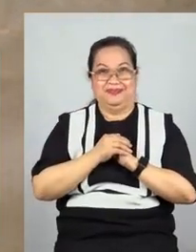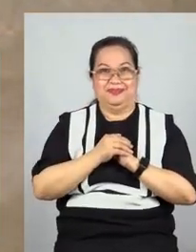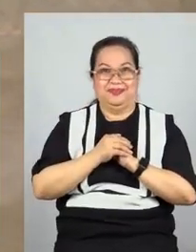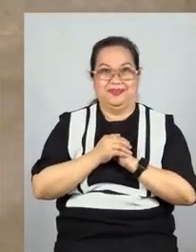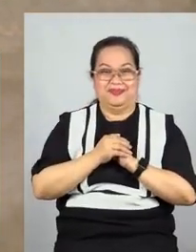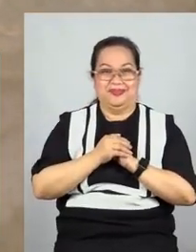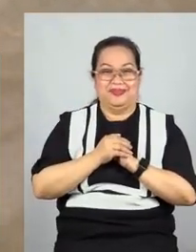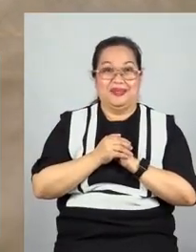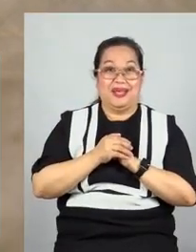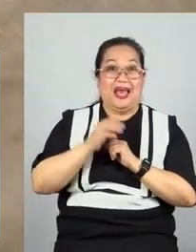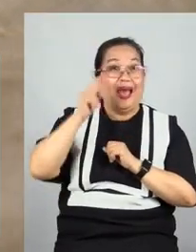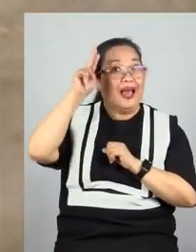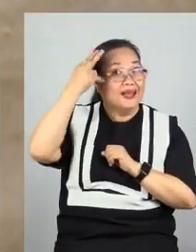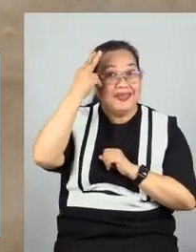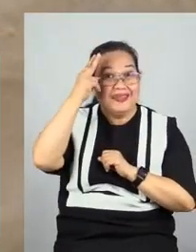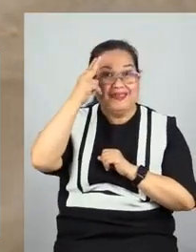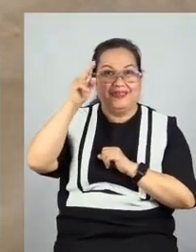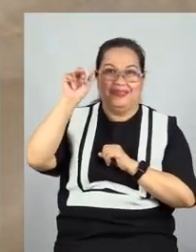tiyuhin,